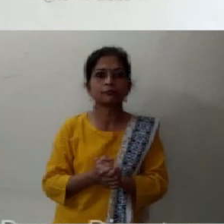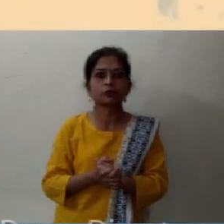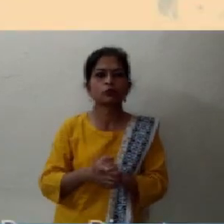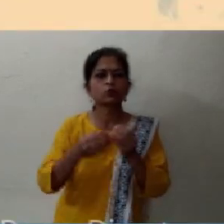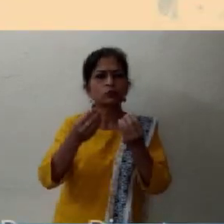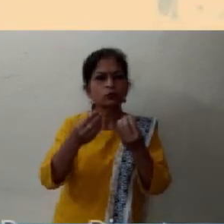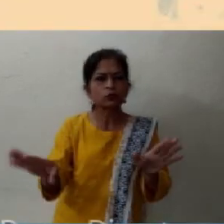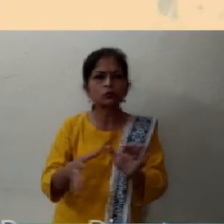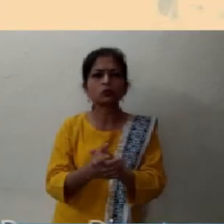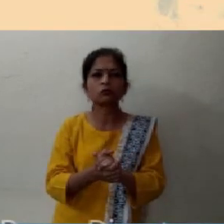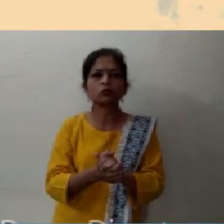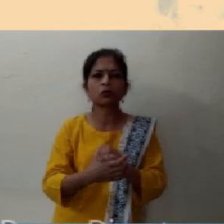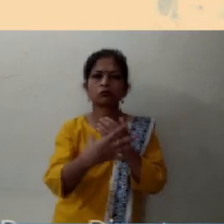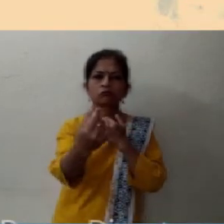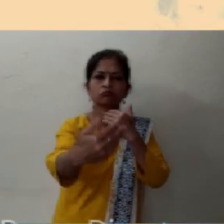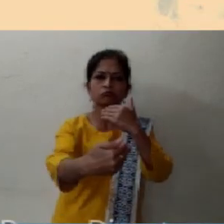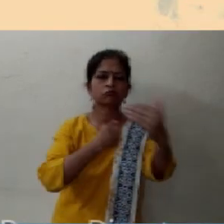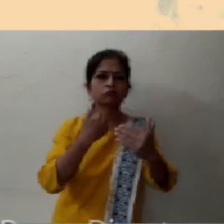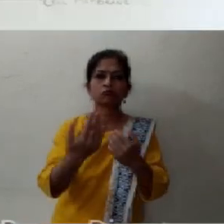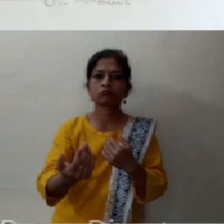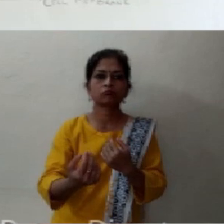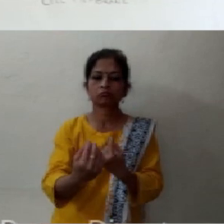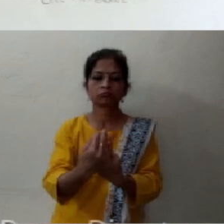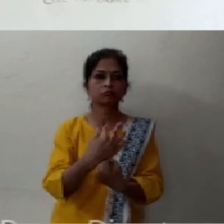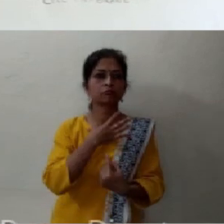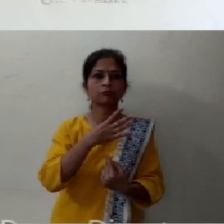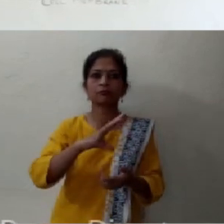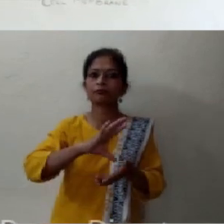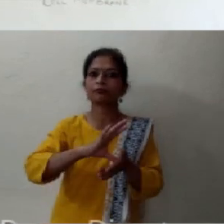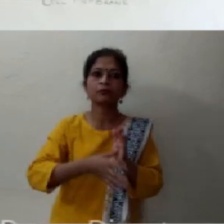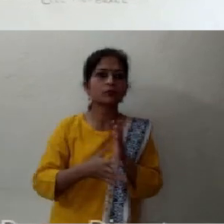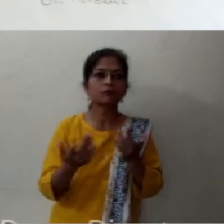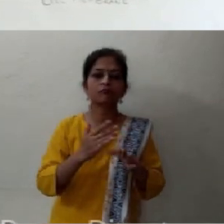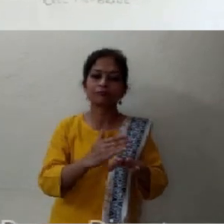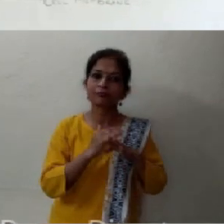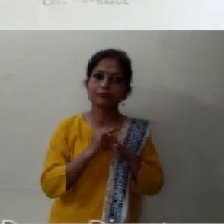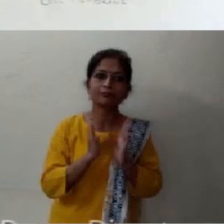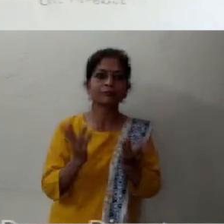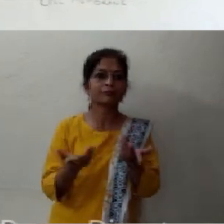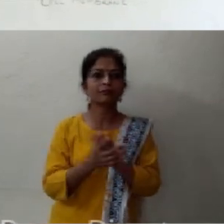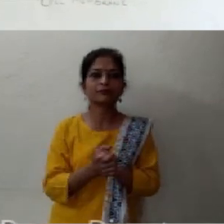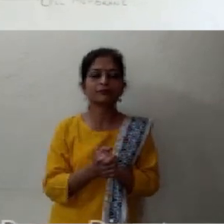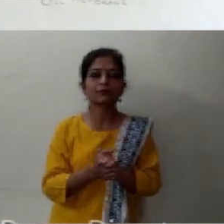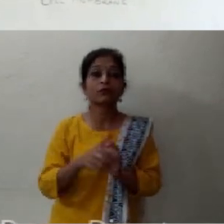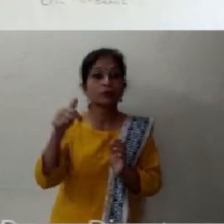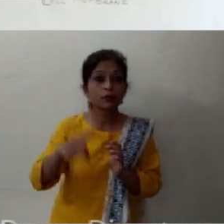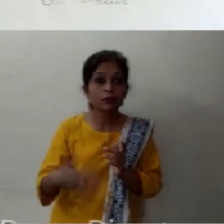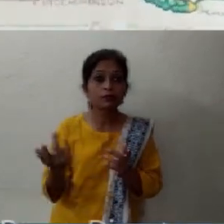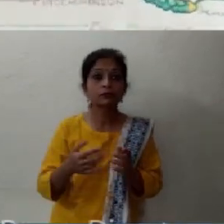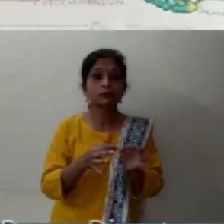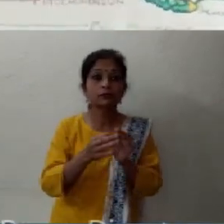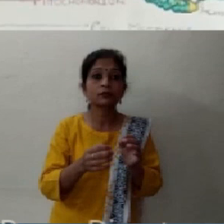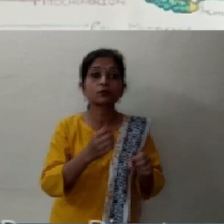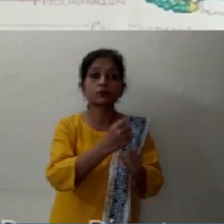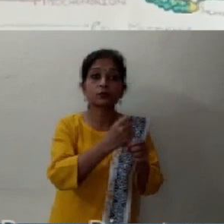लो कि बाहर का कोई भी संक्रमण तुम्हें किसी भी तरह का कोई नुकसान ना पहुंचाए।